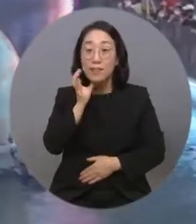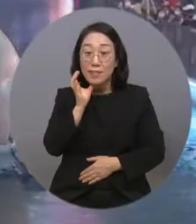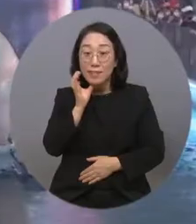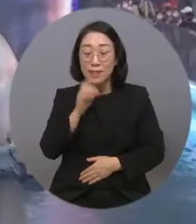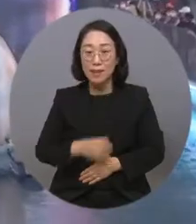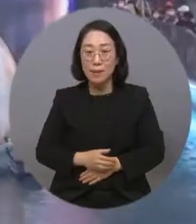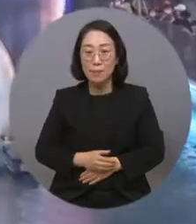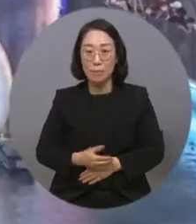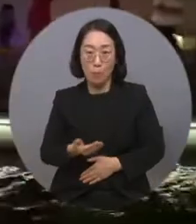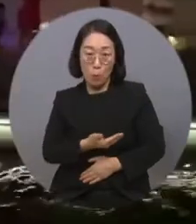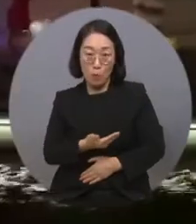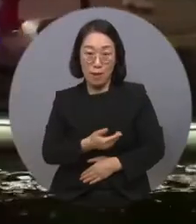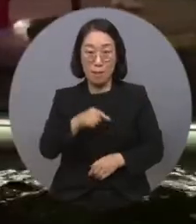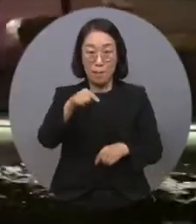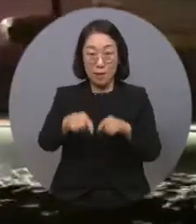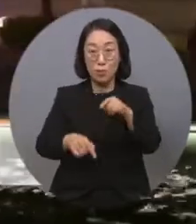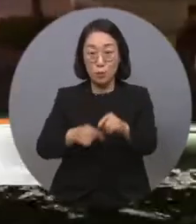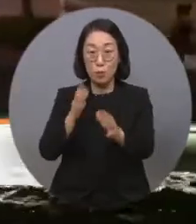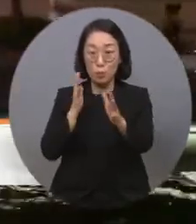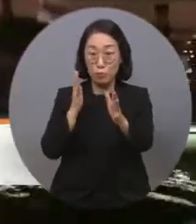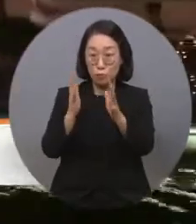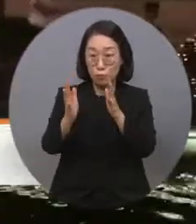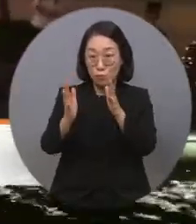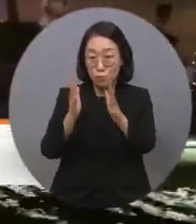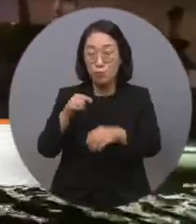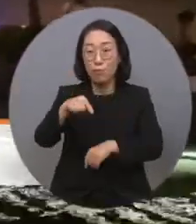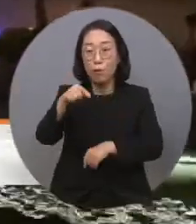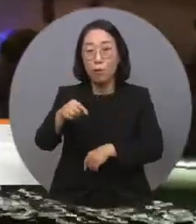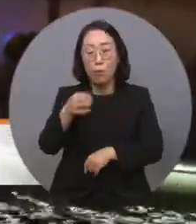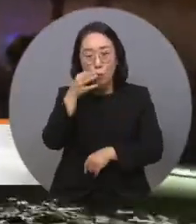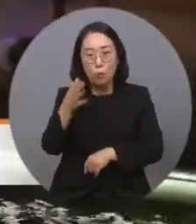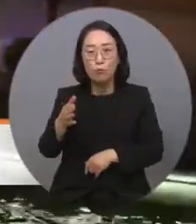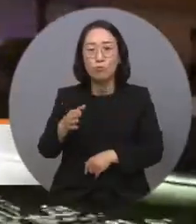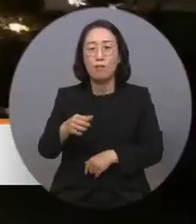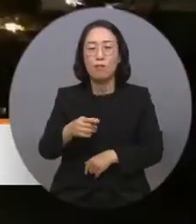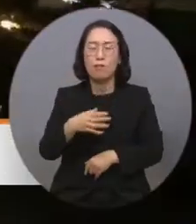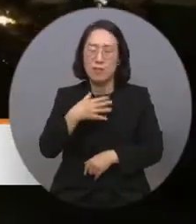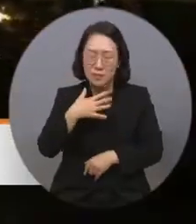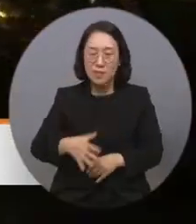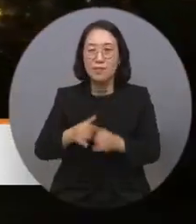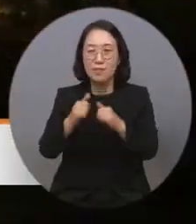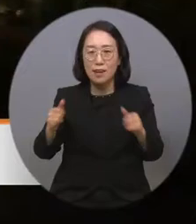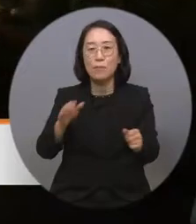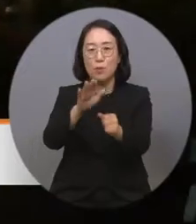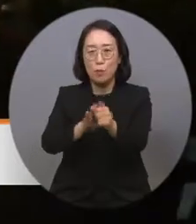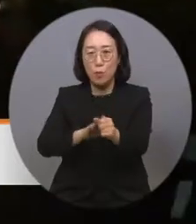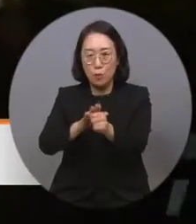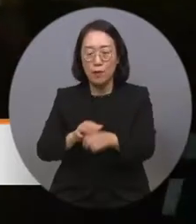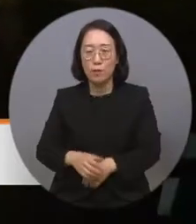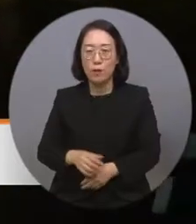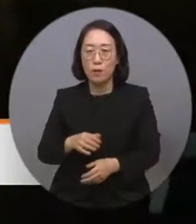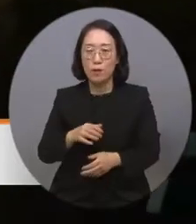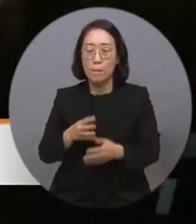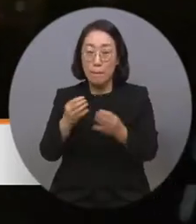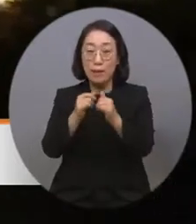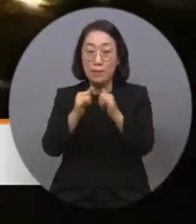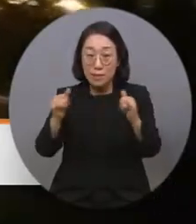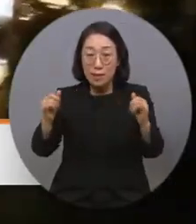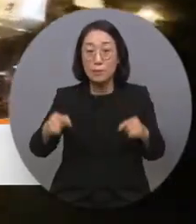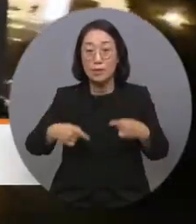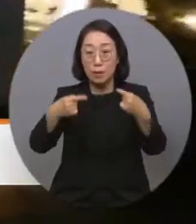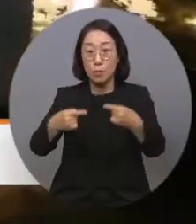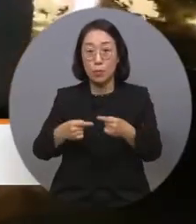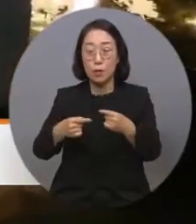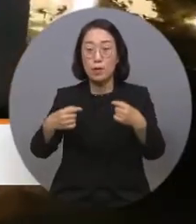패션쇼는 코로나19로 지친 김포 시민들의 일상을 위로하기 위해 시니어 모델 수십여 명과